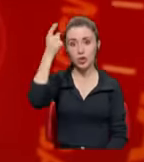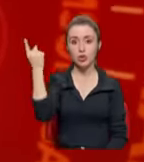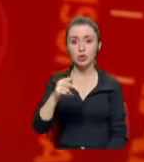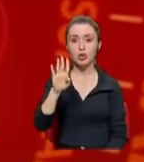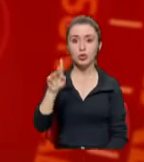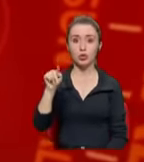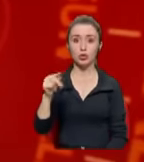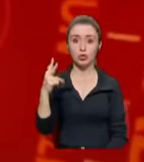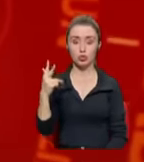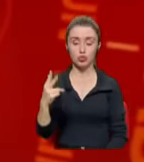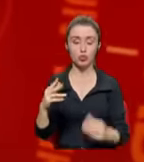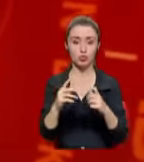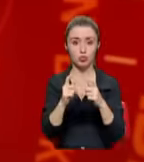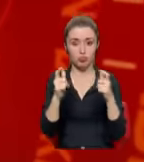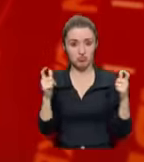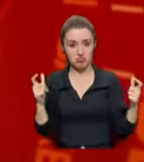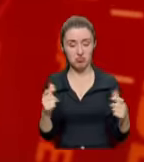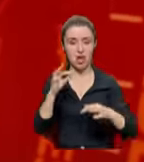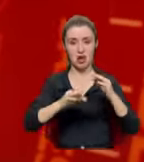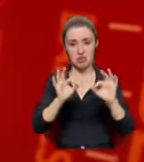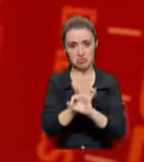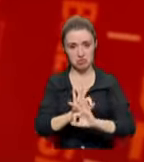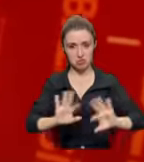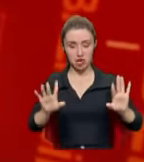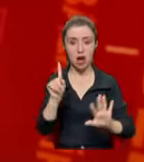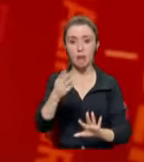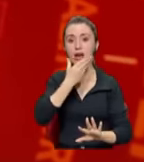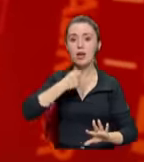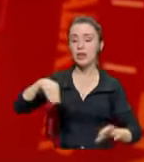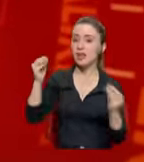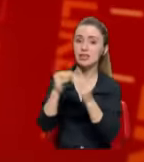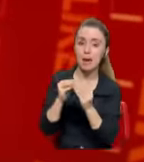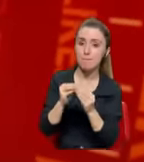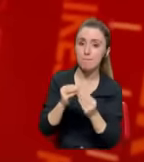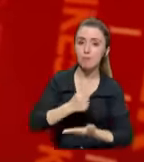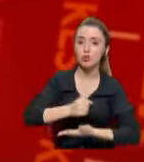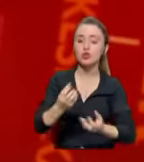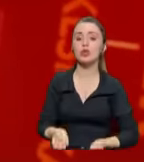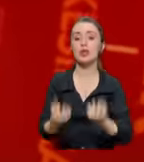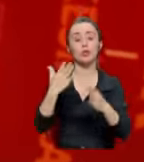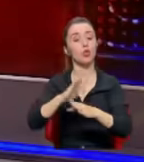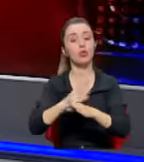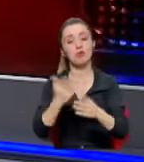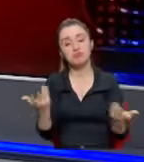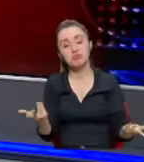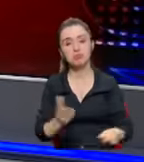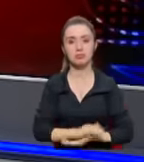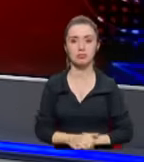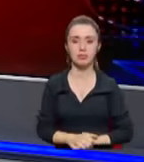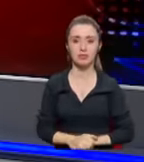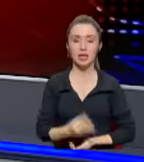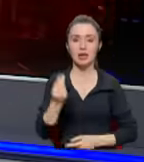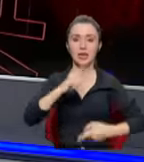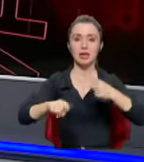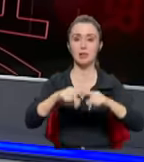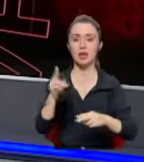4,5 büyümüş ekonomi gayet iyi gidiyor ama emekliye zamma bütçe yetmiyor nedense iyi